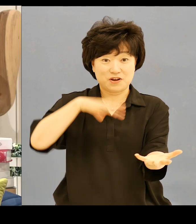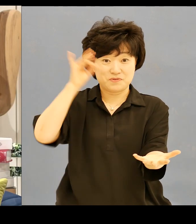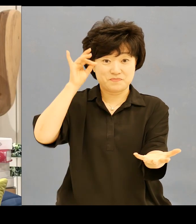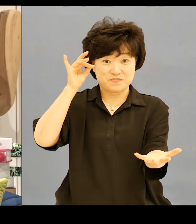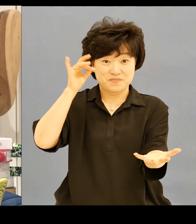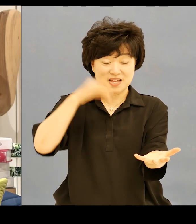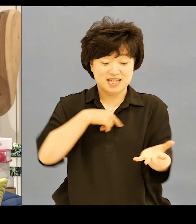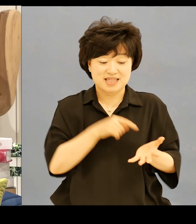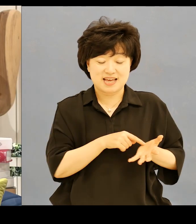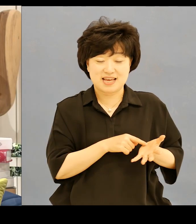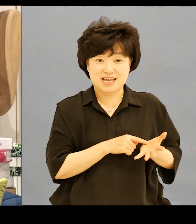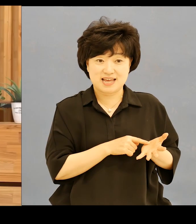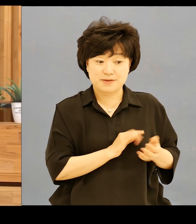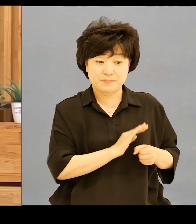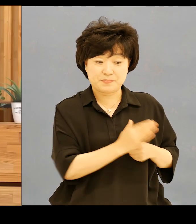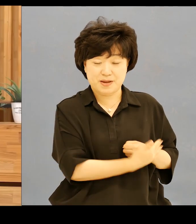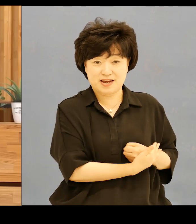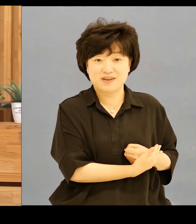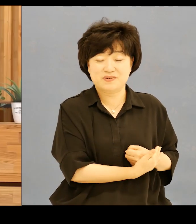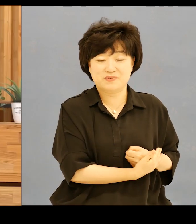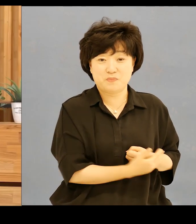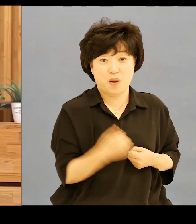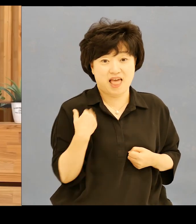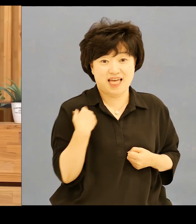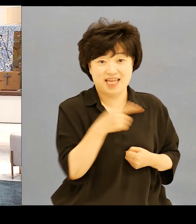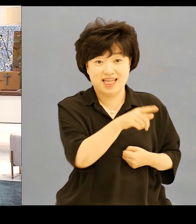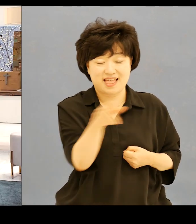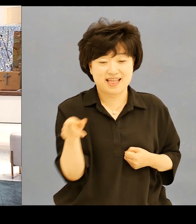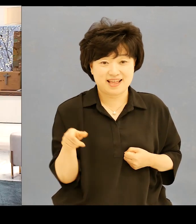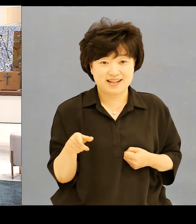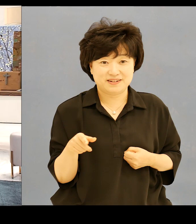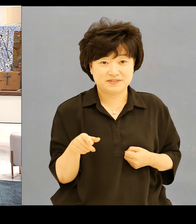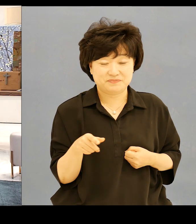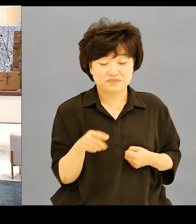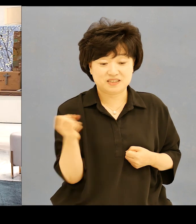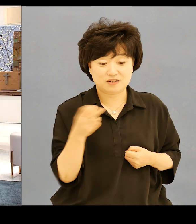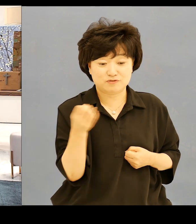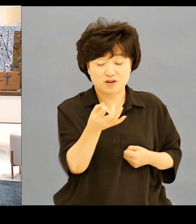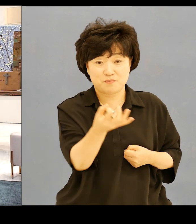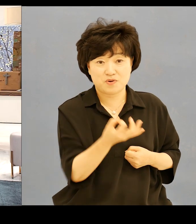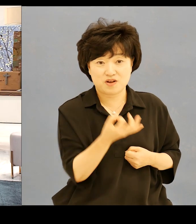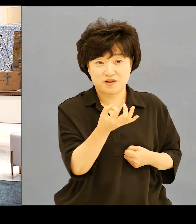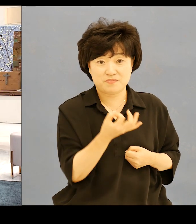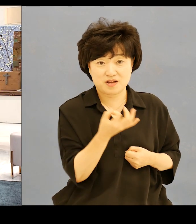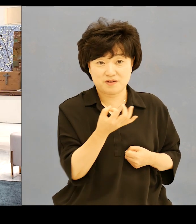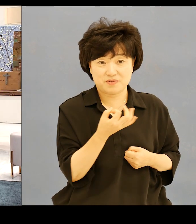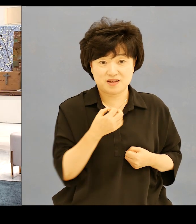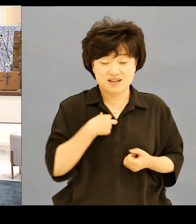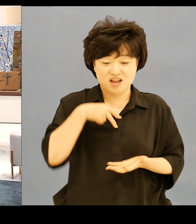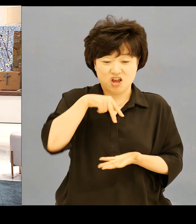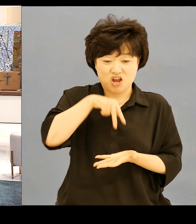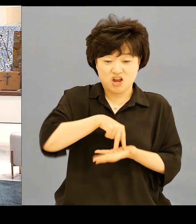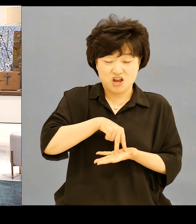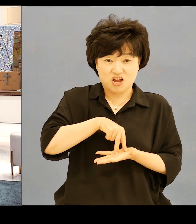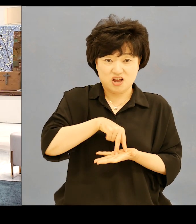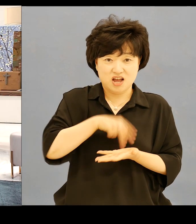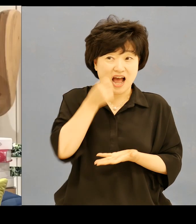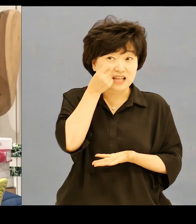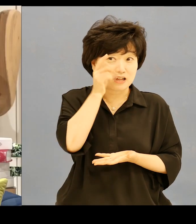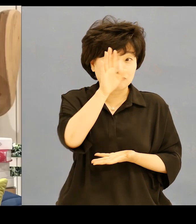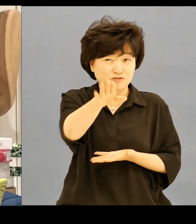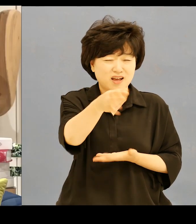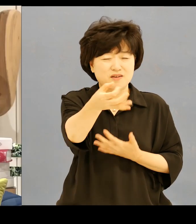맨 처음에는 제가 아픈 걸 몰라요. 네네네. 근데 이제 아이들이 이제 보이잖아요. 저도 저 혼자 서 있으니까 한 달이면 알거든요.